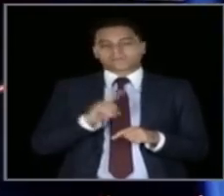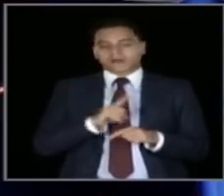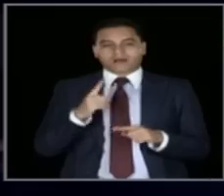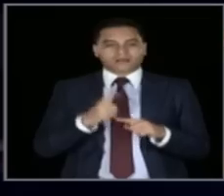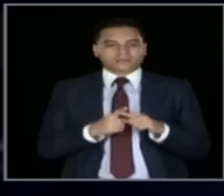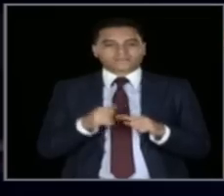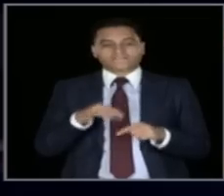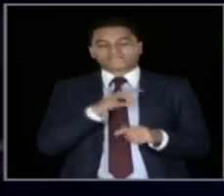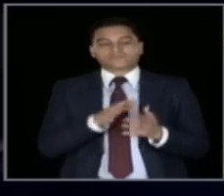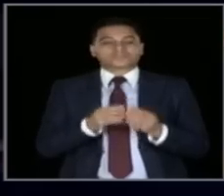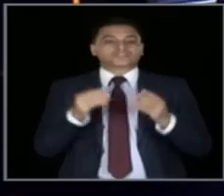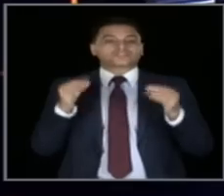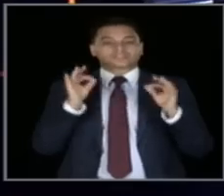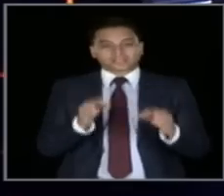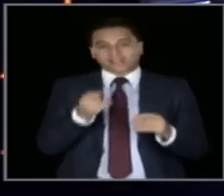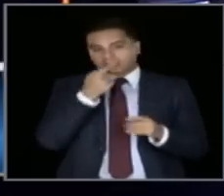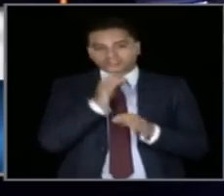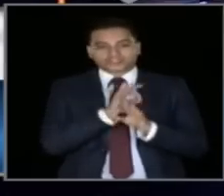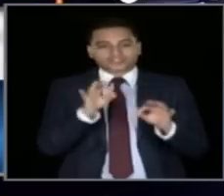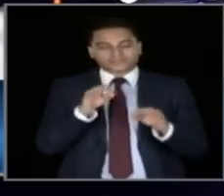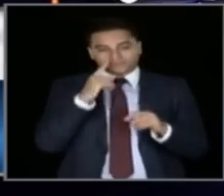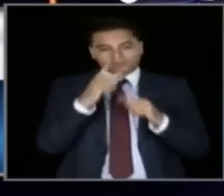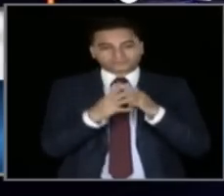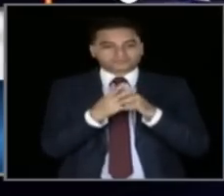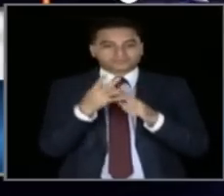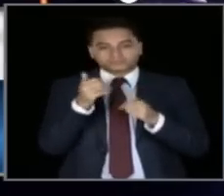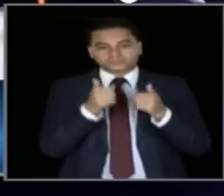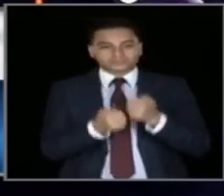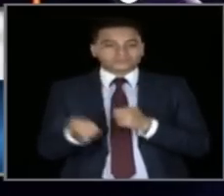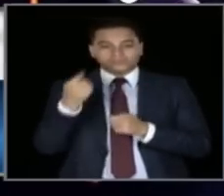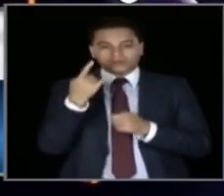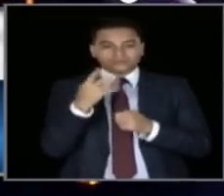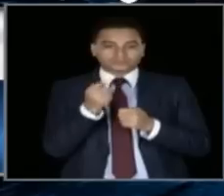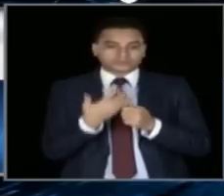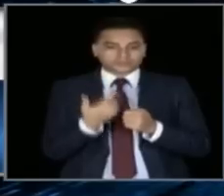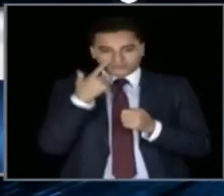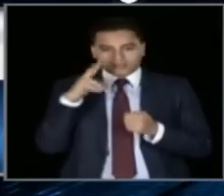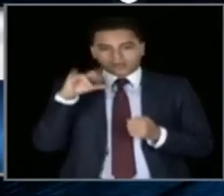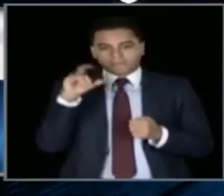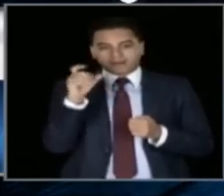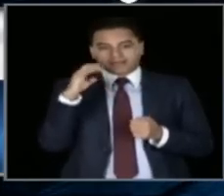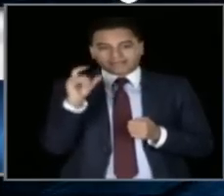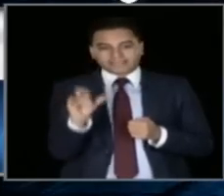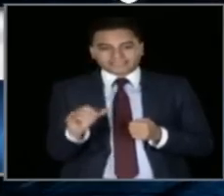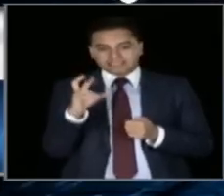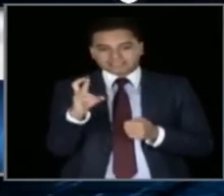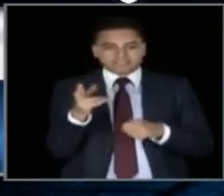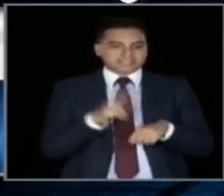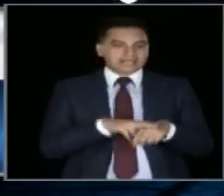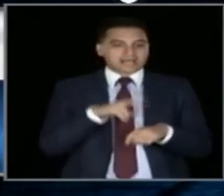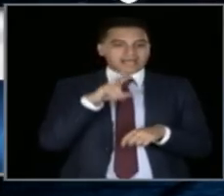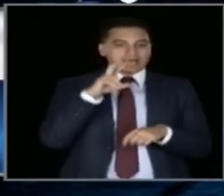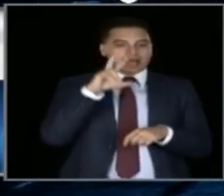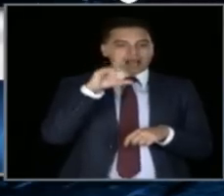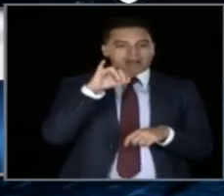ليه فوائد علاجيه. اربع اختيارات: بزائد 10 او ناقص 5. المنجنيز،